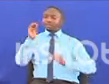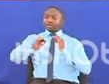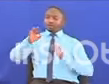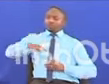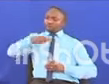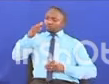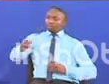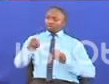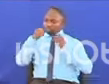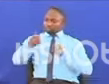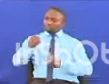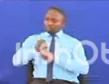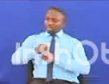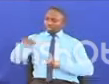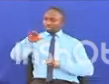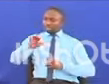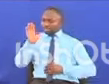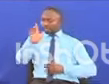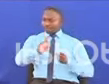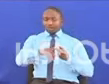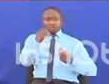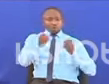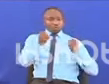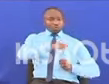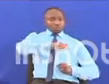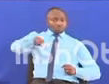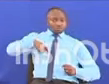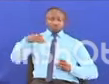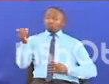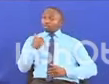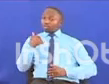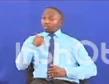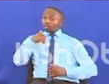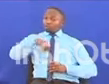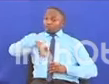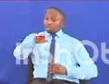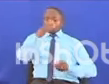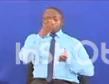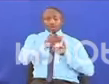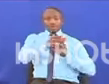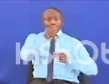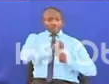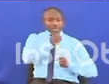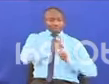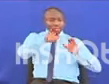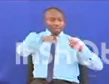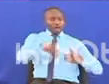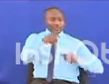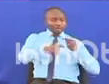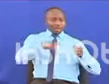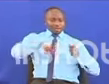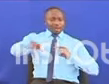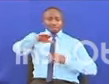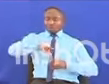nguvu kazi kwenye maeneo yao. Na wakurugenzi wetu wanapoambiwa kwenda kumalizia kazi zile ama miradi ile ya maendeleo kwenye